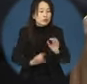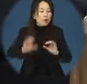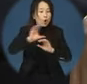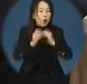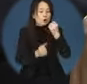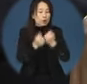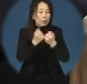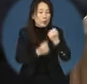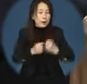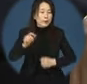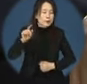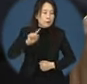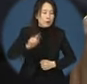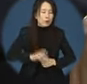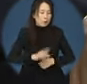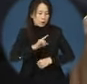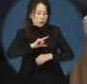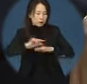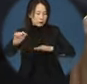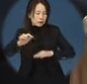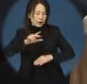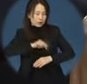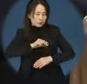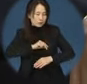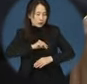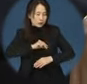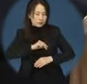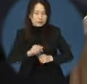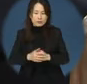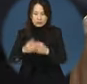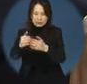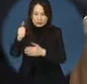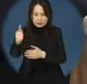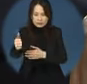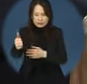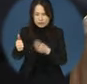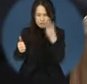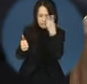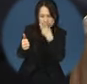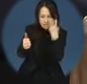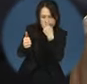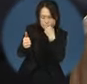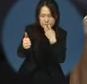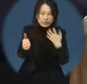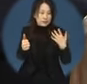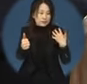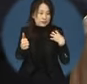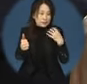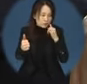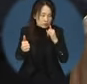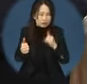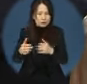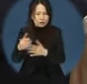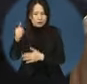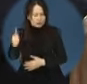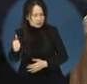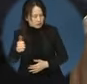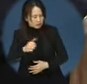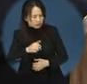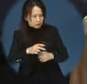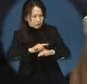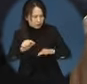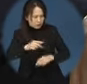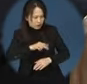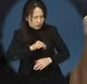기방 의회는 단체장을 감시 감독하는 기능을 하잖아요 단체장 입장에서는 어찌보면 좀 성가신 존재